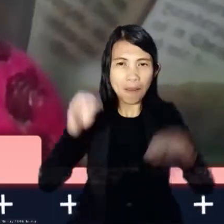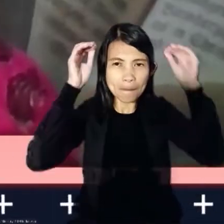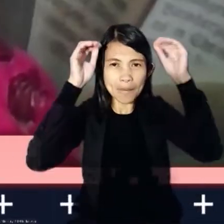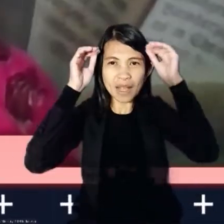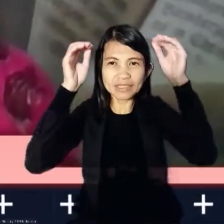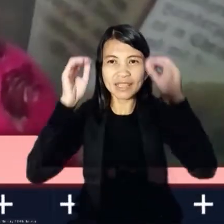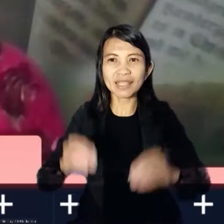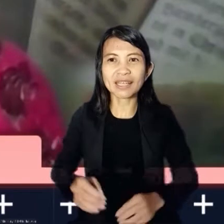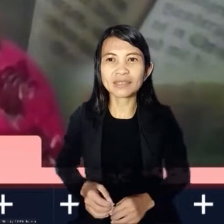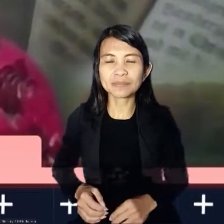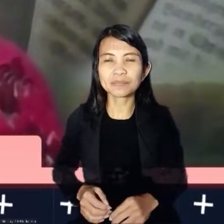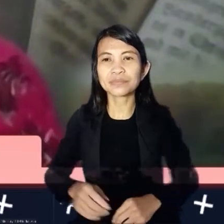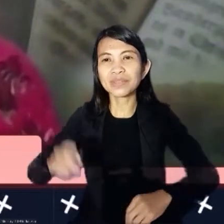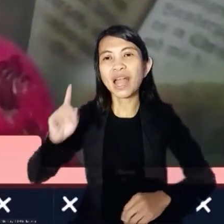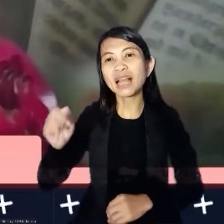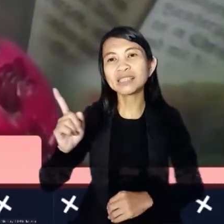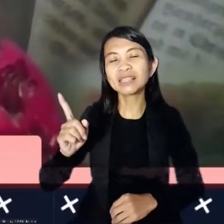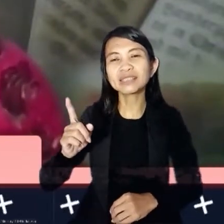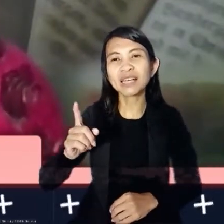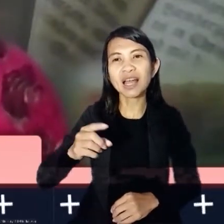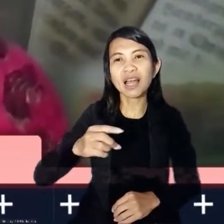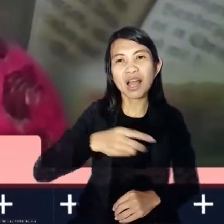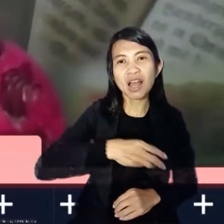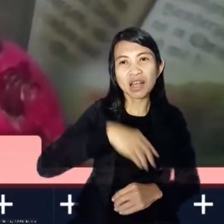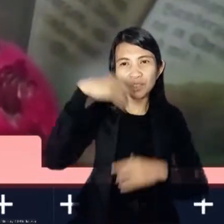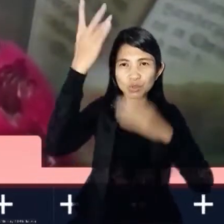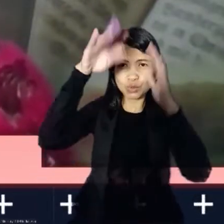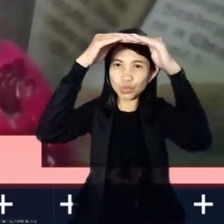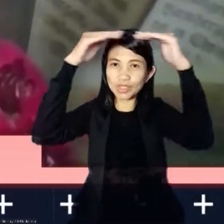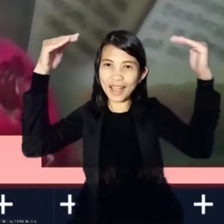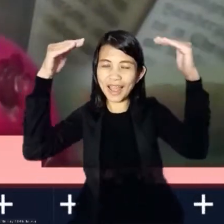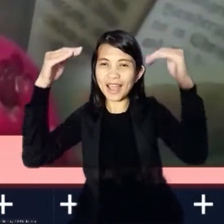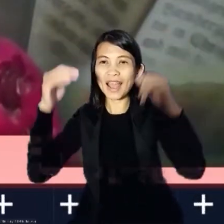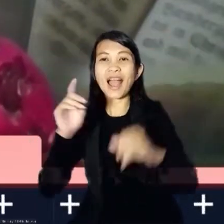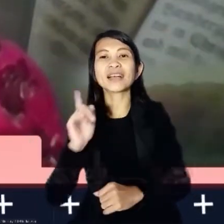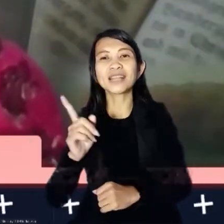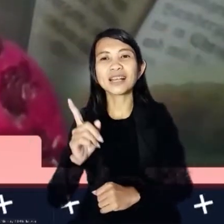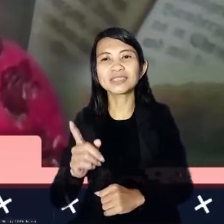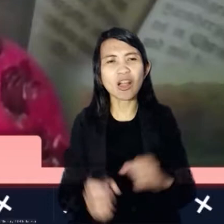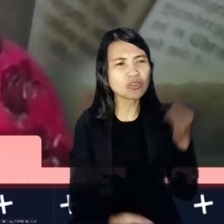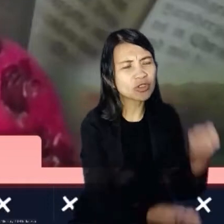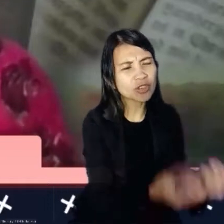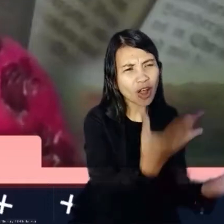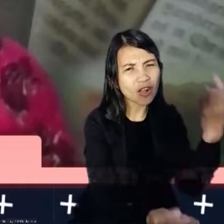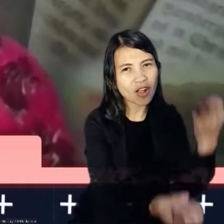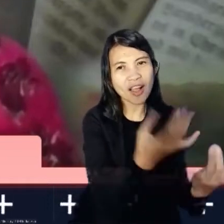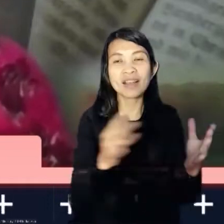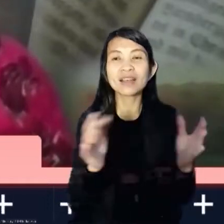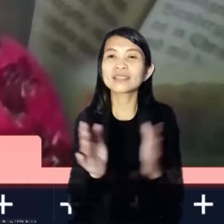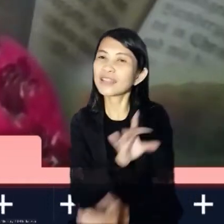Firdaus atau surga adanya neraka dan lain-lain hal-hal yang